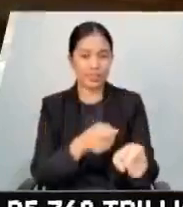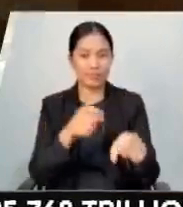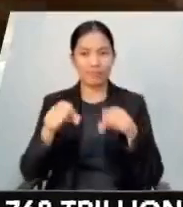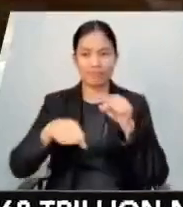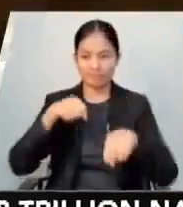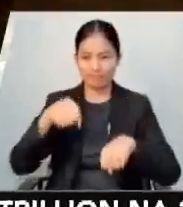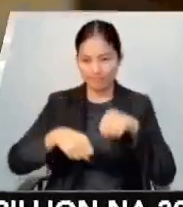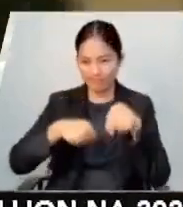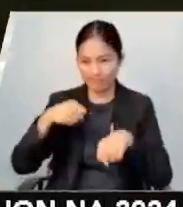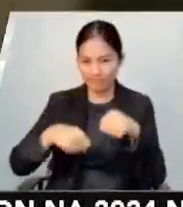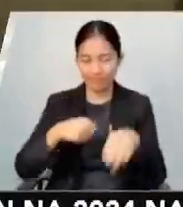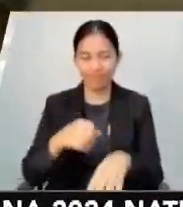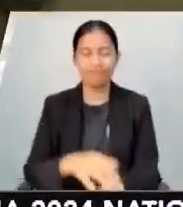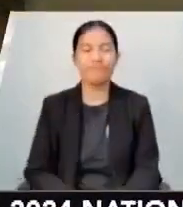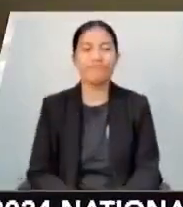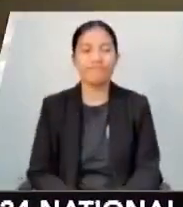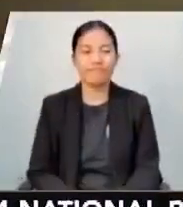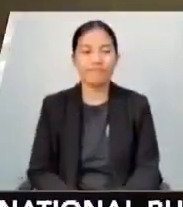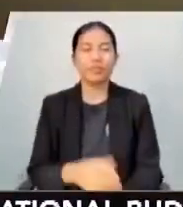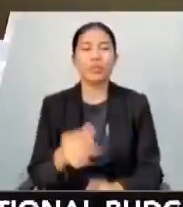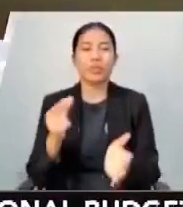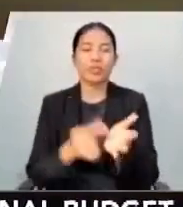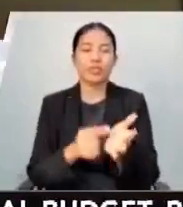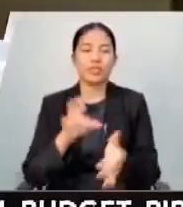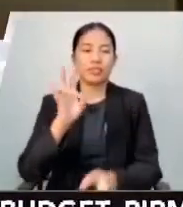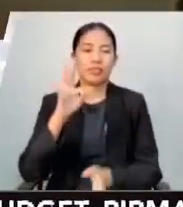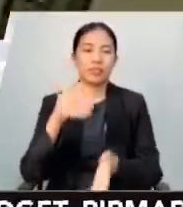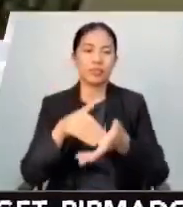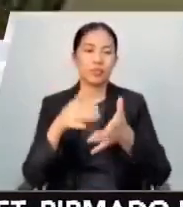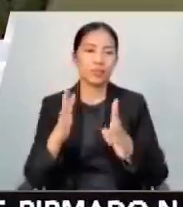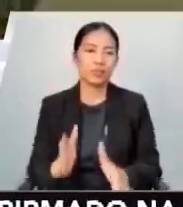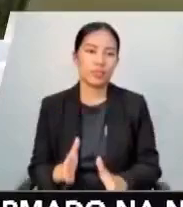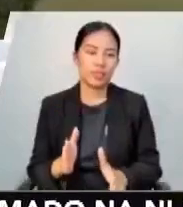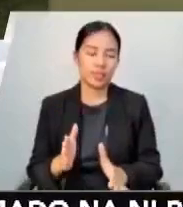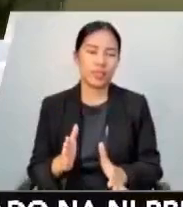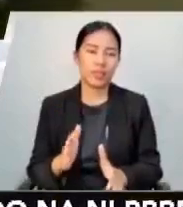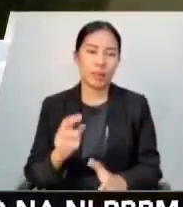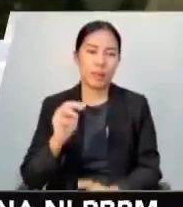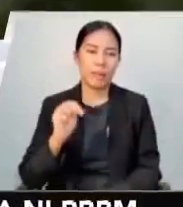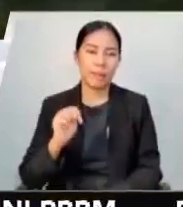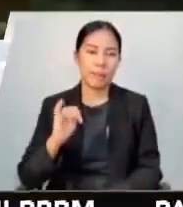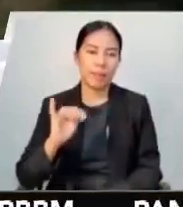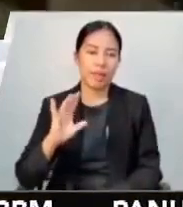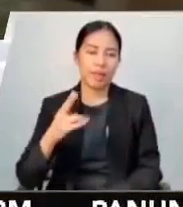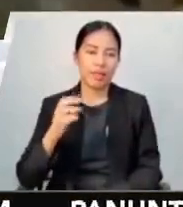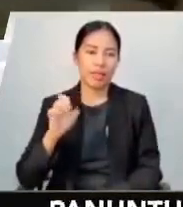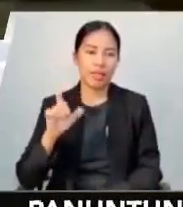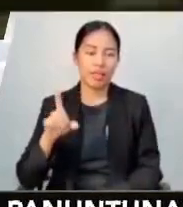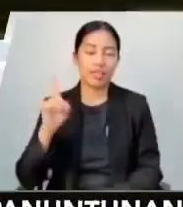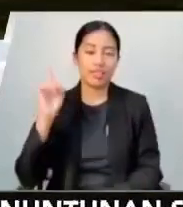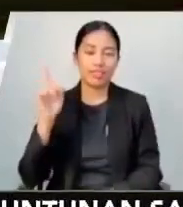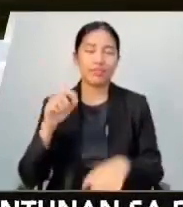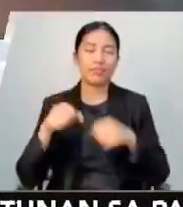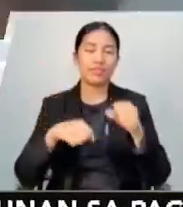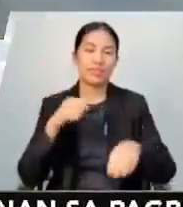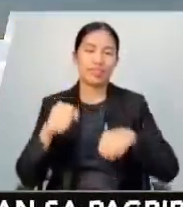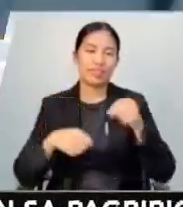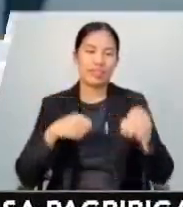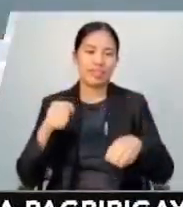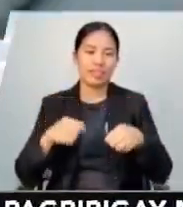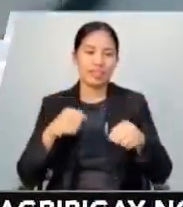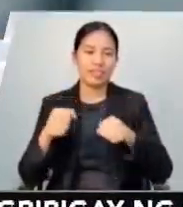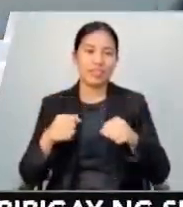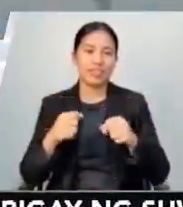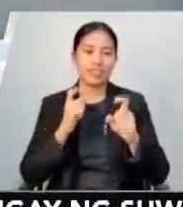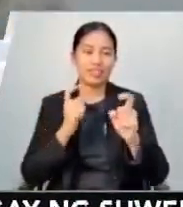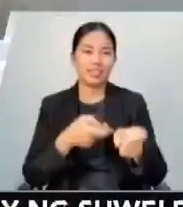Siya po ang grade 7 student na si Michael Nacion at bike ang natanggap niya sa kanilang Christmas party. Ayon sa uploader